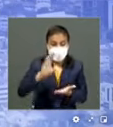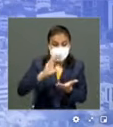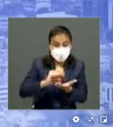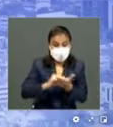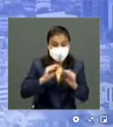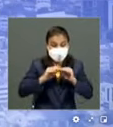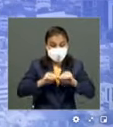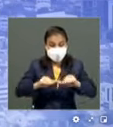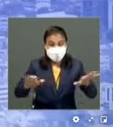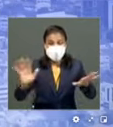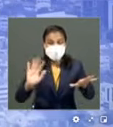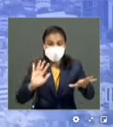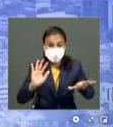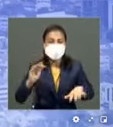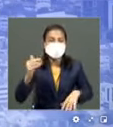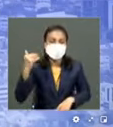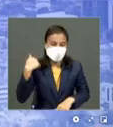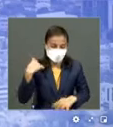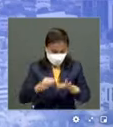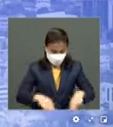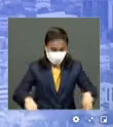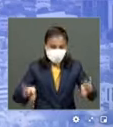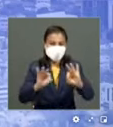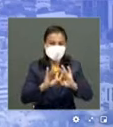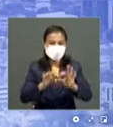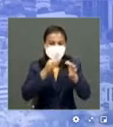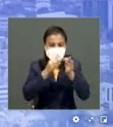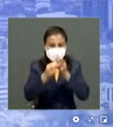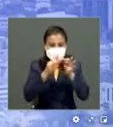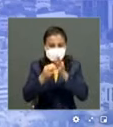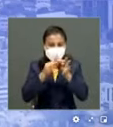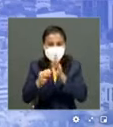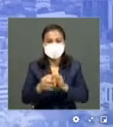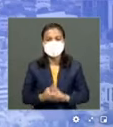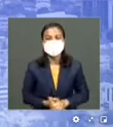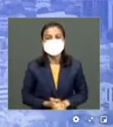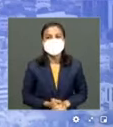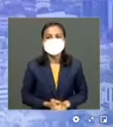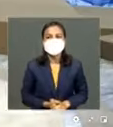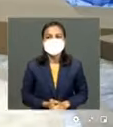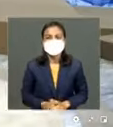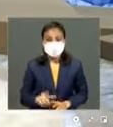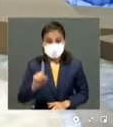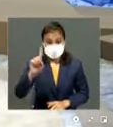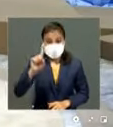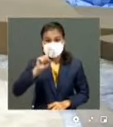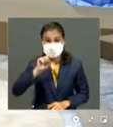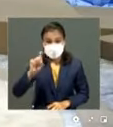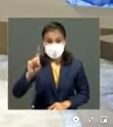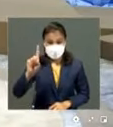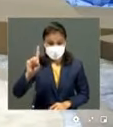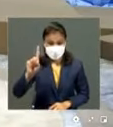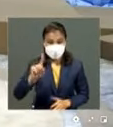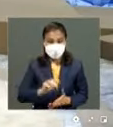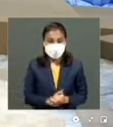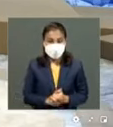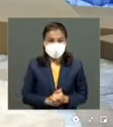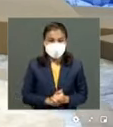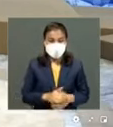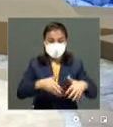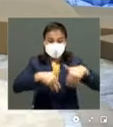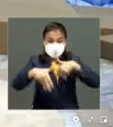อให้กับบุคคลรอบข้างด้วยอันนี้ก็ต้องทำความเข้าใจด้วยค่ะ ค่ะอีกหนึ่งประเด็นคำถามค่ะก็คือประชาชน